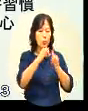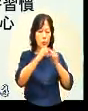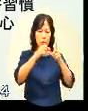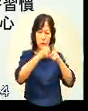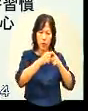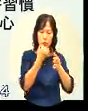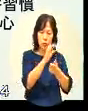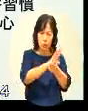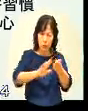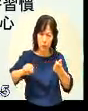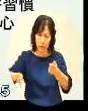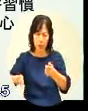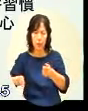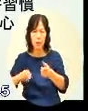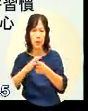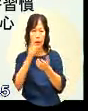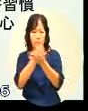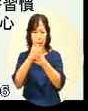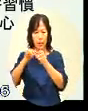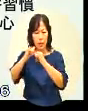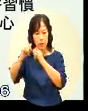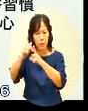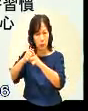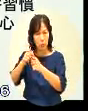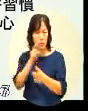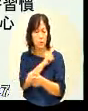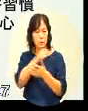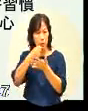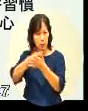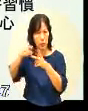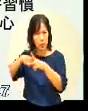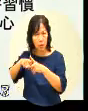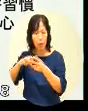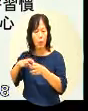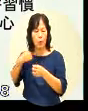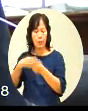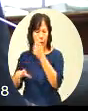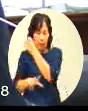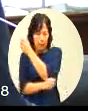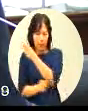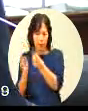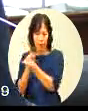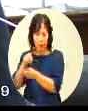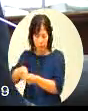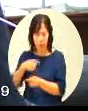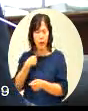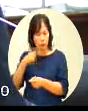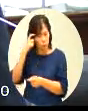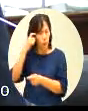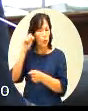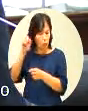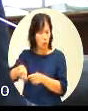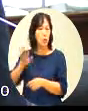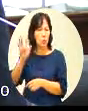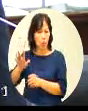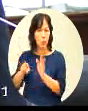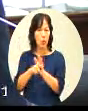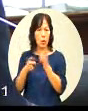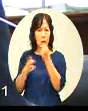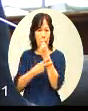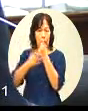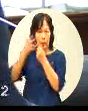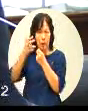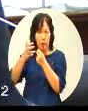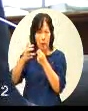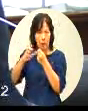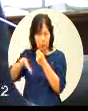带进这个社区，大概社区这个志工已经就是基本上认同我这个里我这个社区，是不是刚才说我